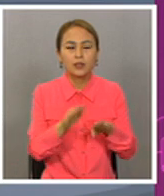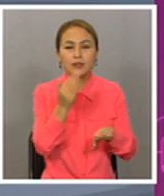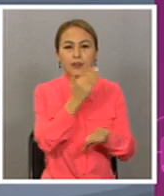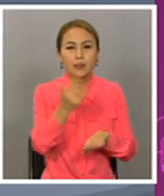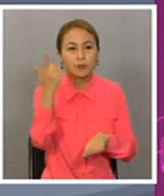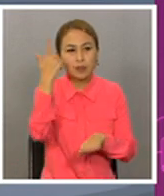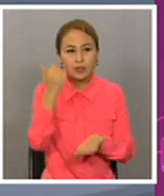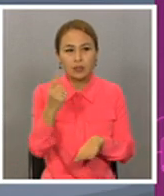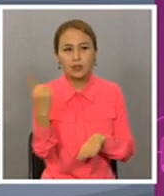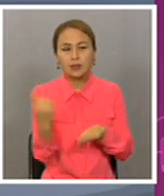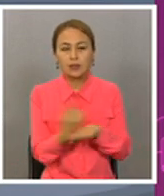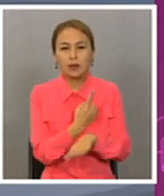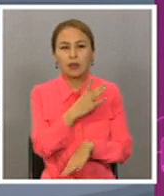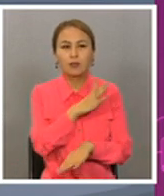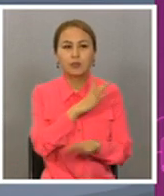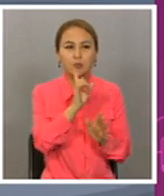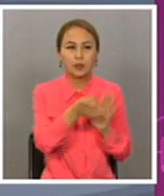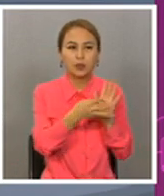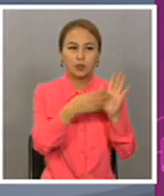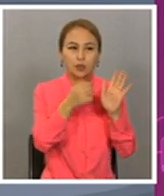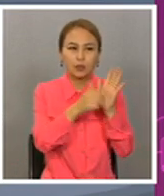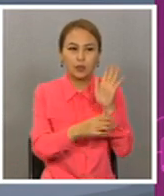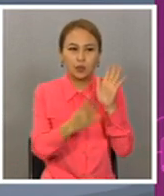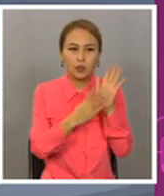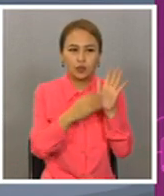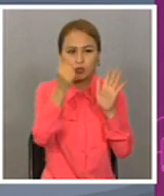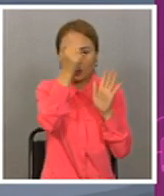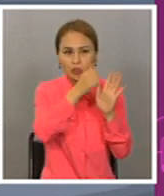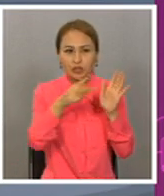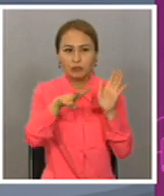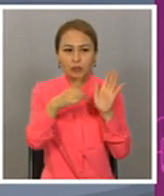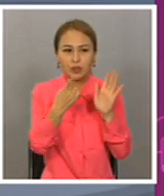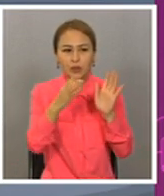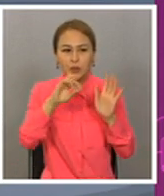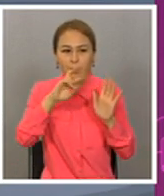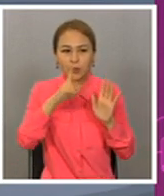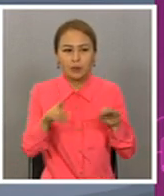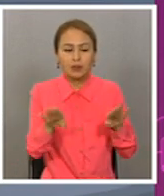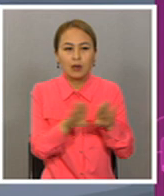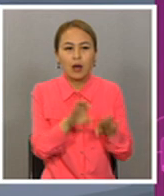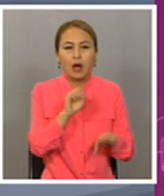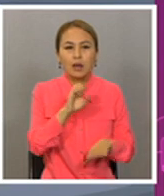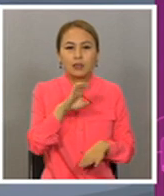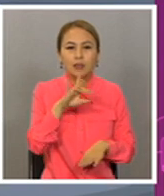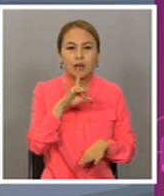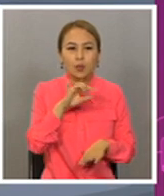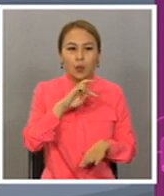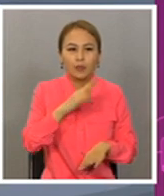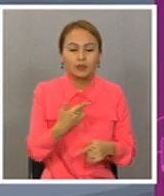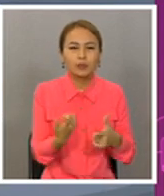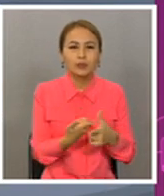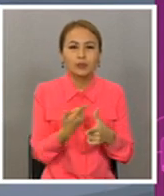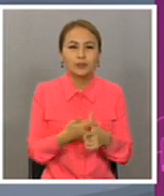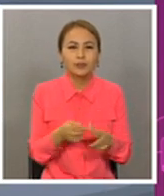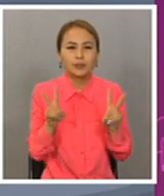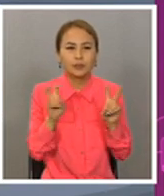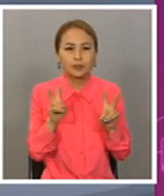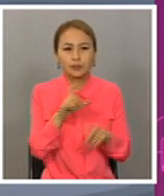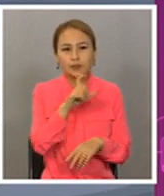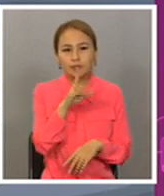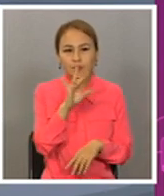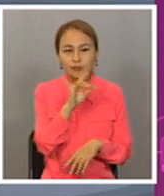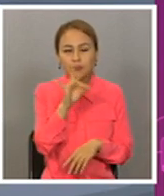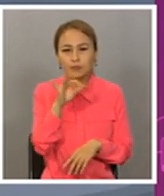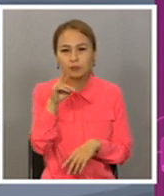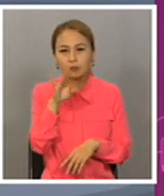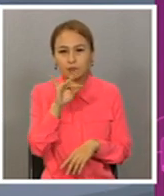ең алғаш 1969 жылы 21 шілдеде астронавтар Нил Армстронг және Эдвин Олдрин